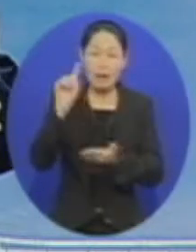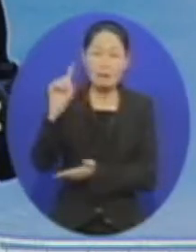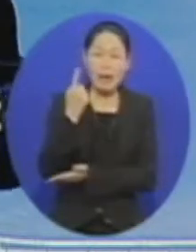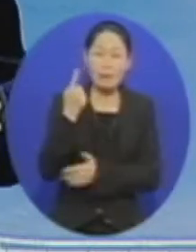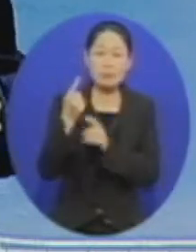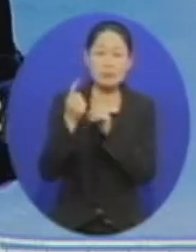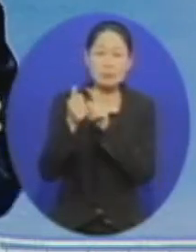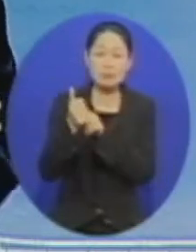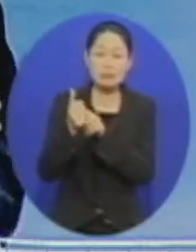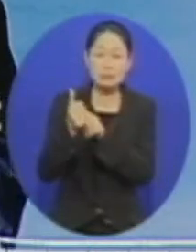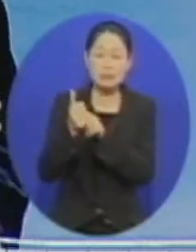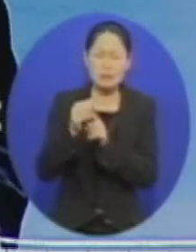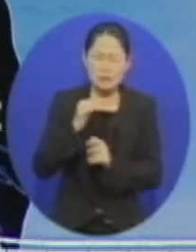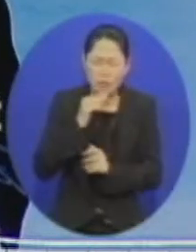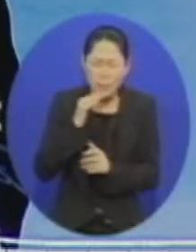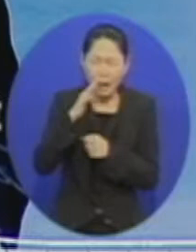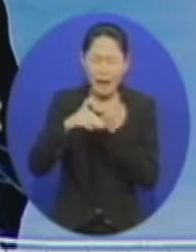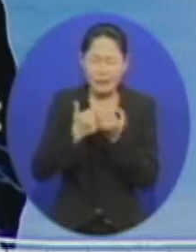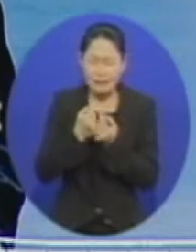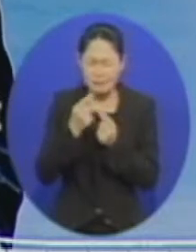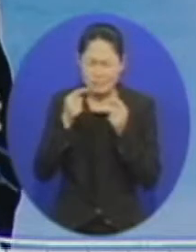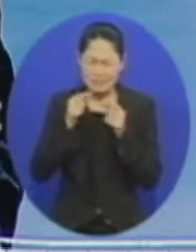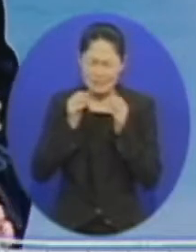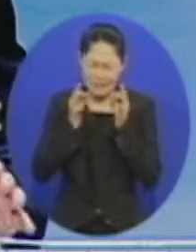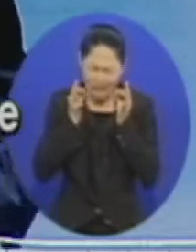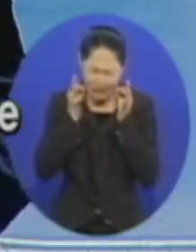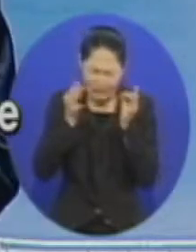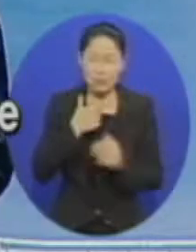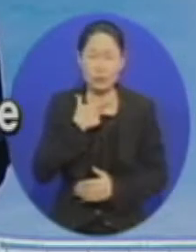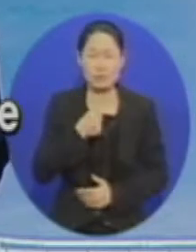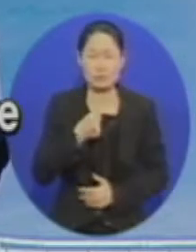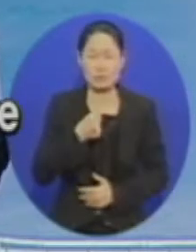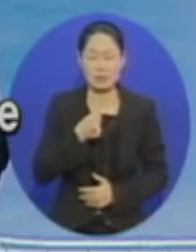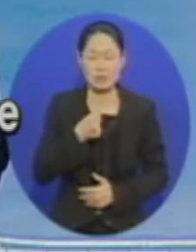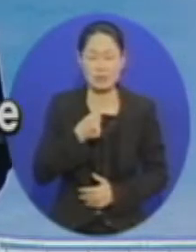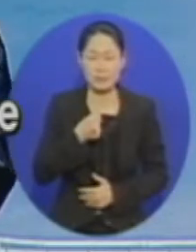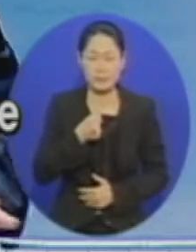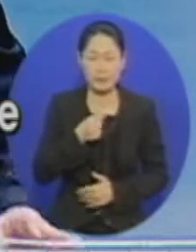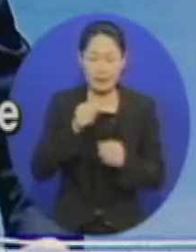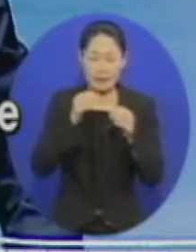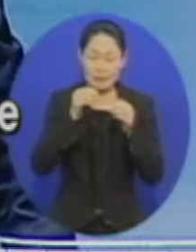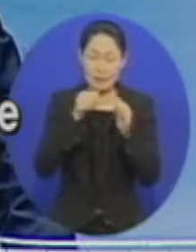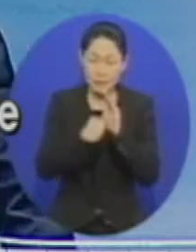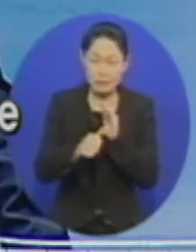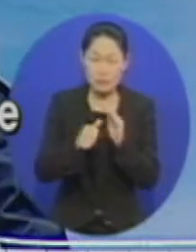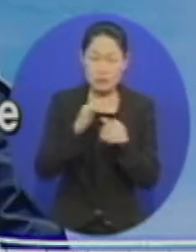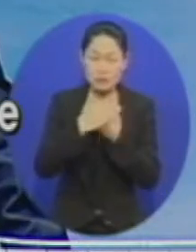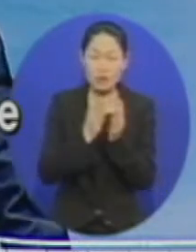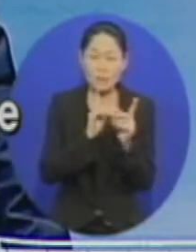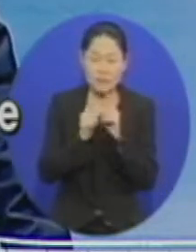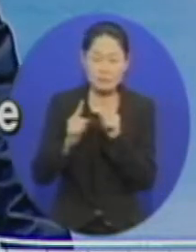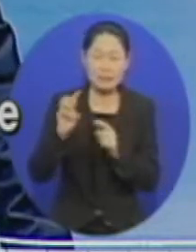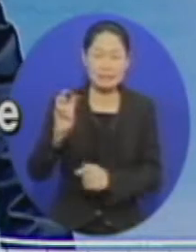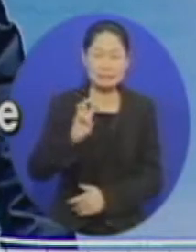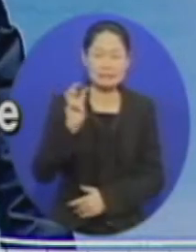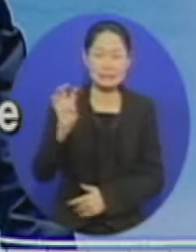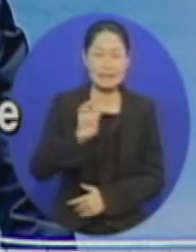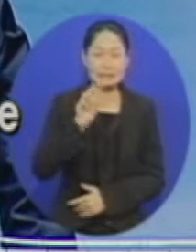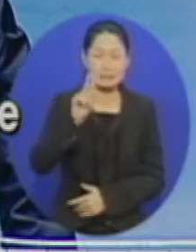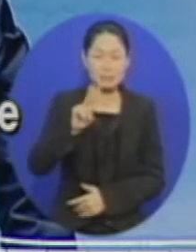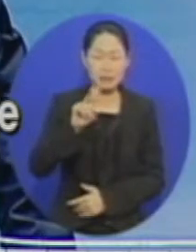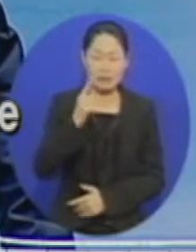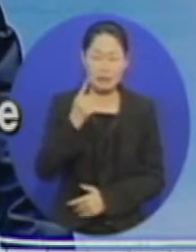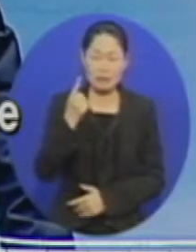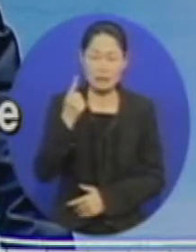정말 하나님을 갈망 했어요 그 대표적인 성경구절이 시편 42편 1절 2절